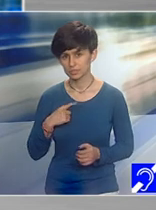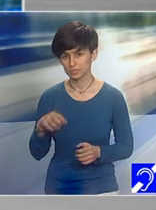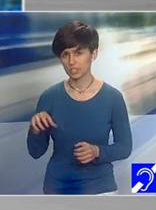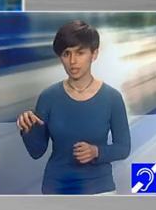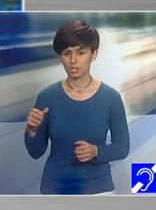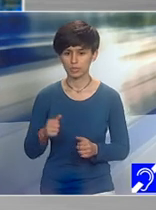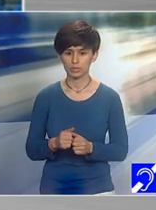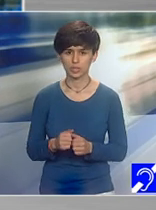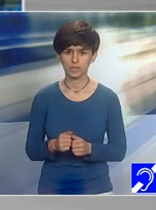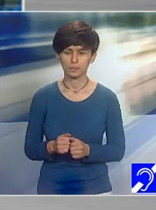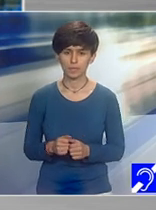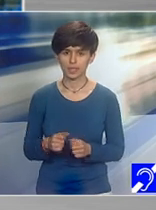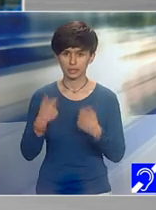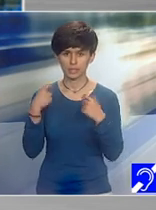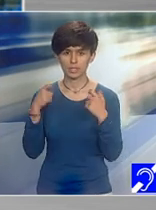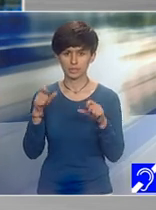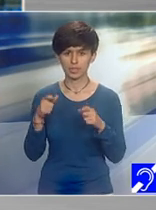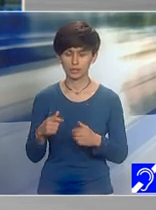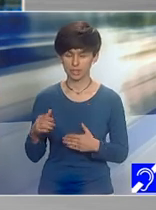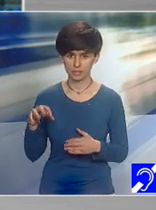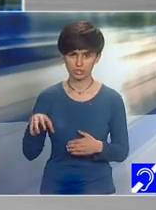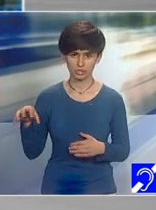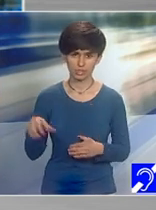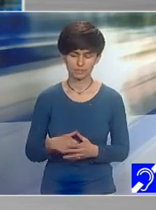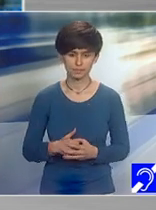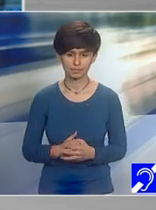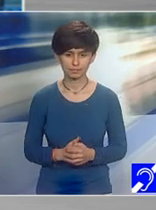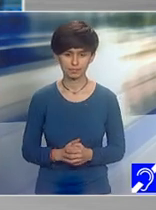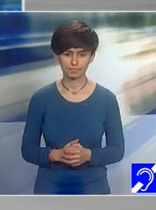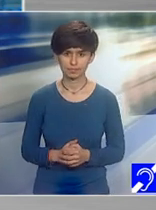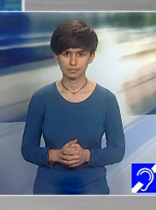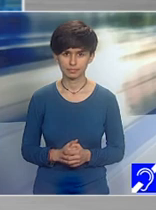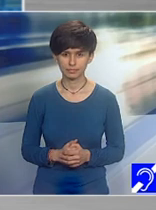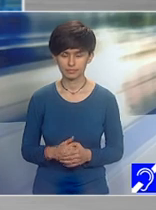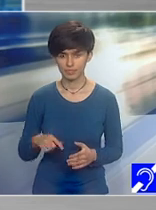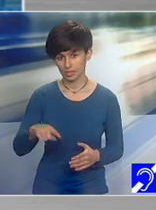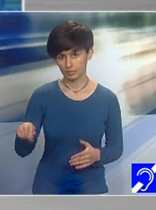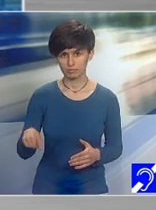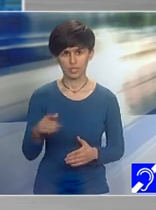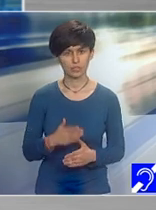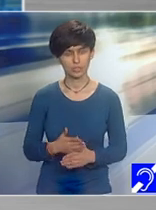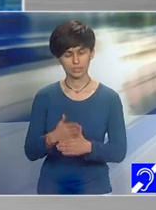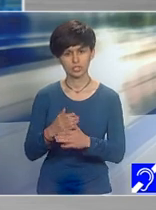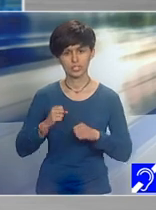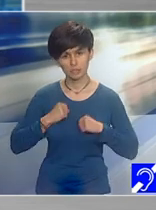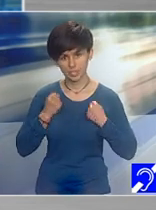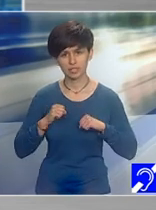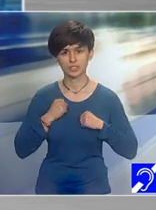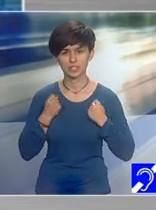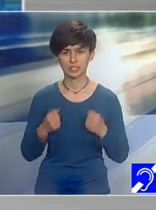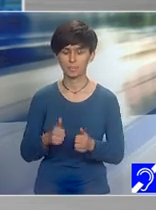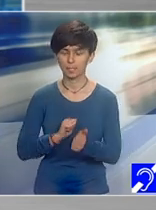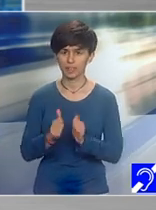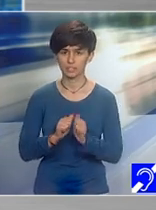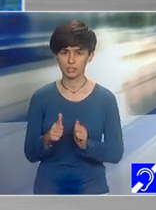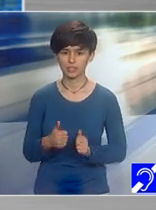în parculețul care este acolo în zonă. Deci susținem din plin activitatea sportivă și eu